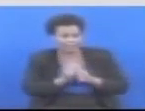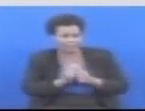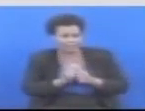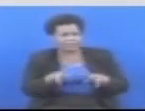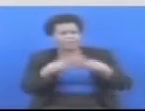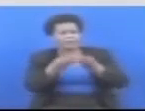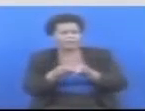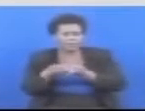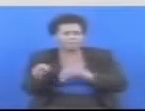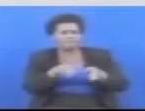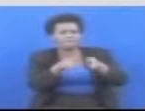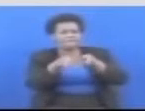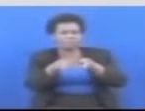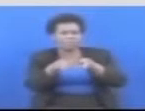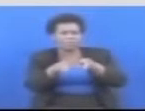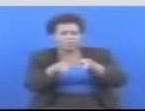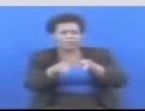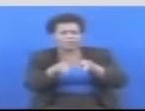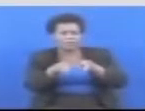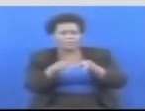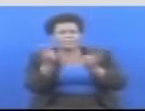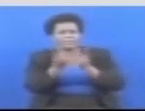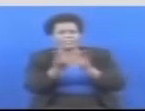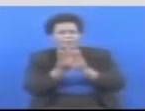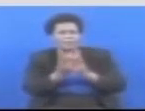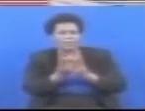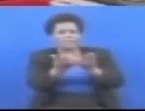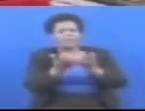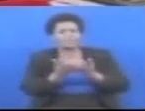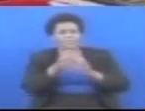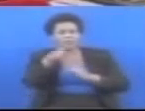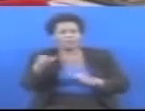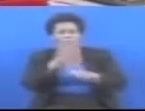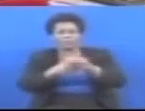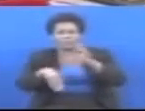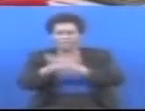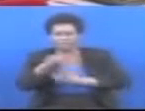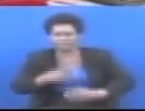hilo linaendelea kujibiwa na naibu waziri wa fedha na mipango Ashatu Kijaji.